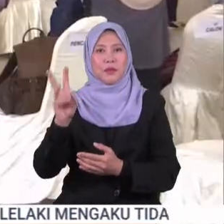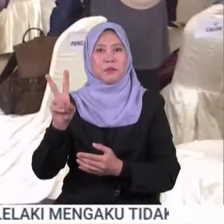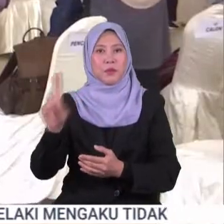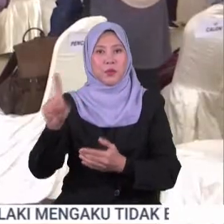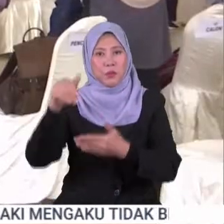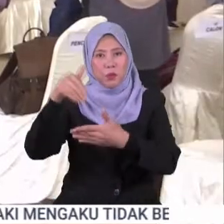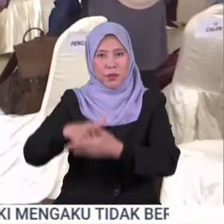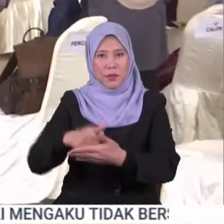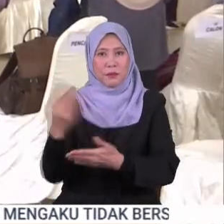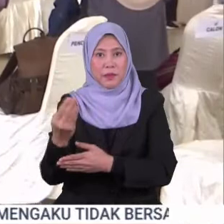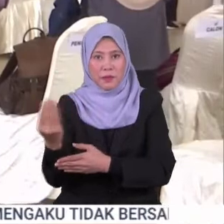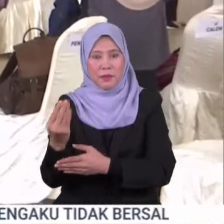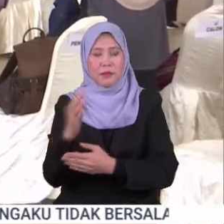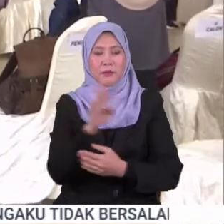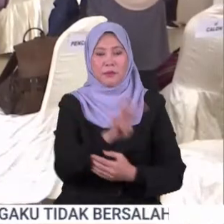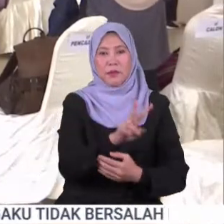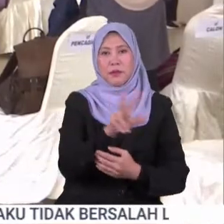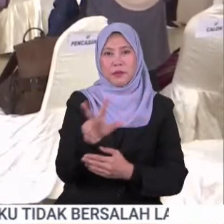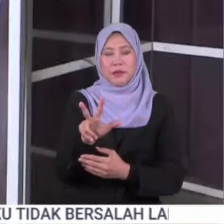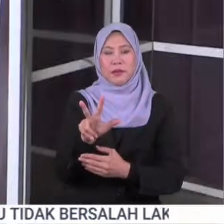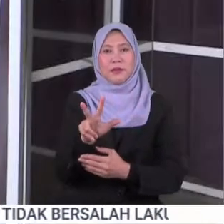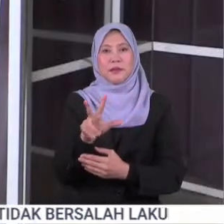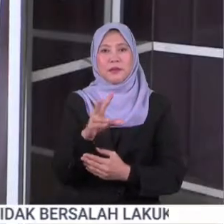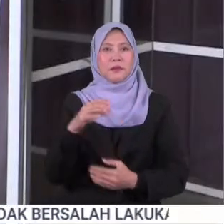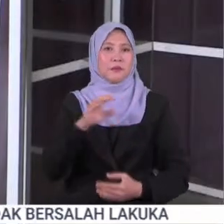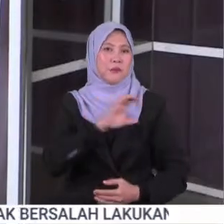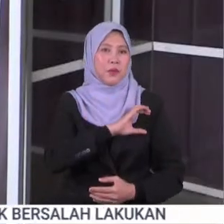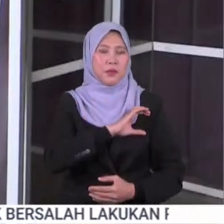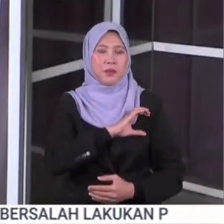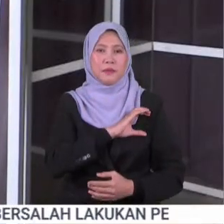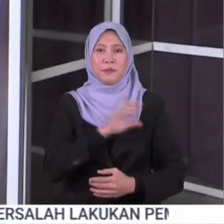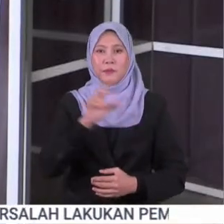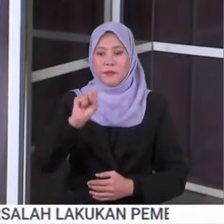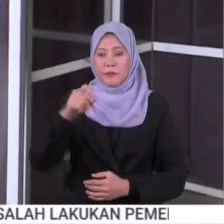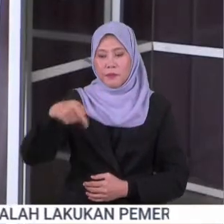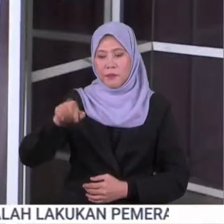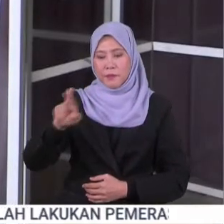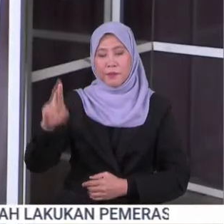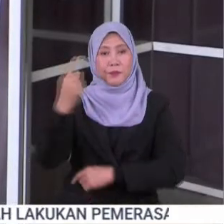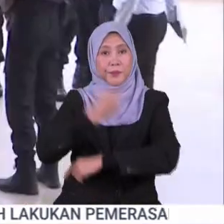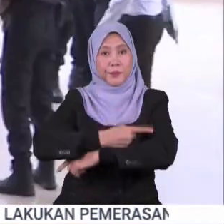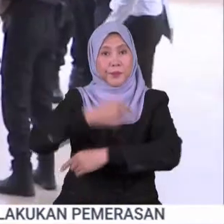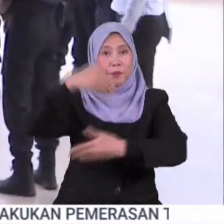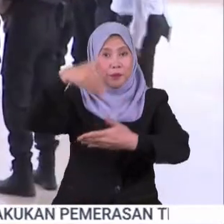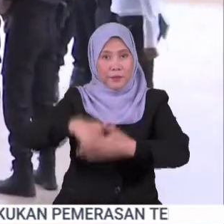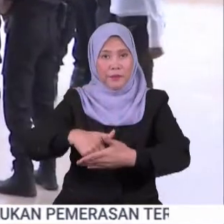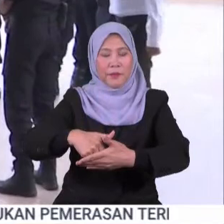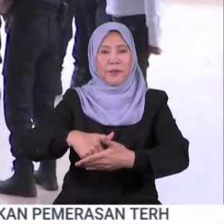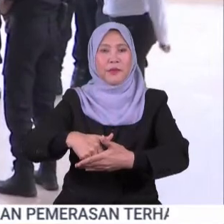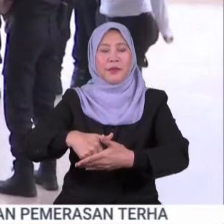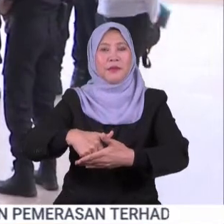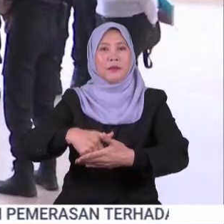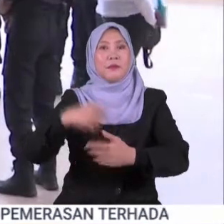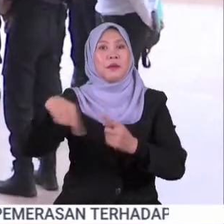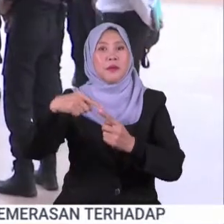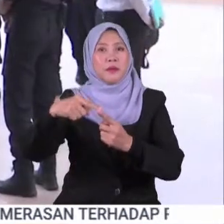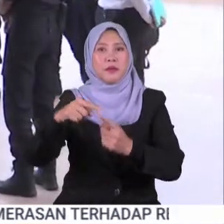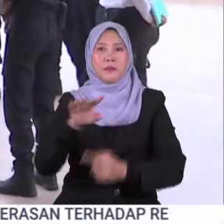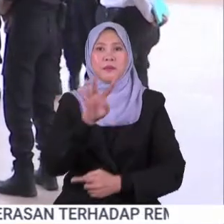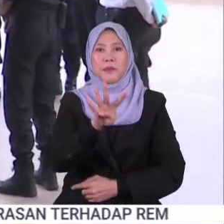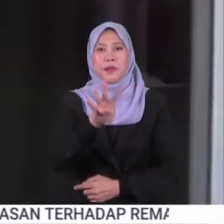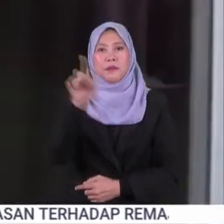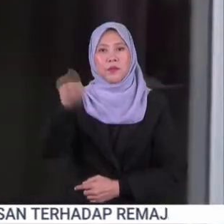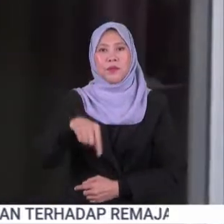22,761 pengundi biasa dan 43 anggota polis. SPR menetapkan hari pengundian bagi PRK Jepak adalah pada